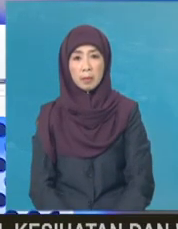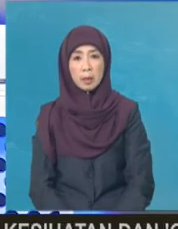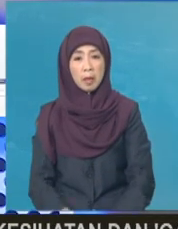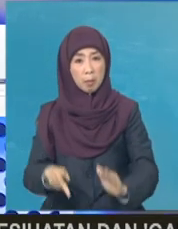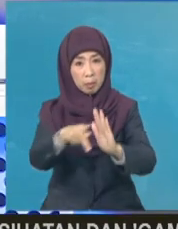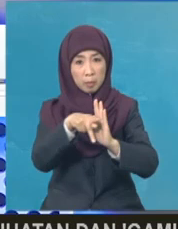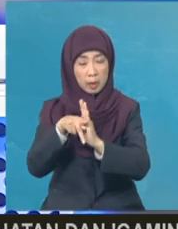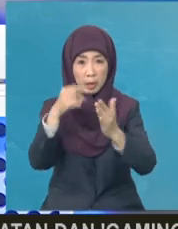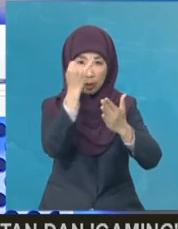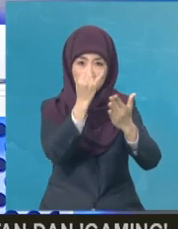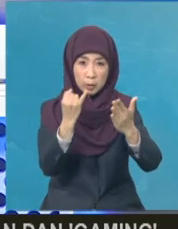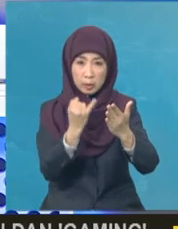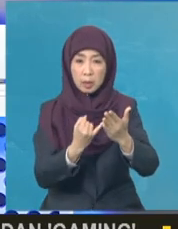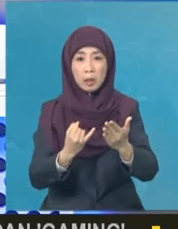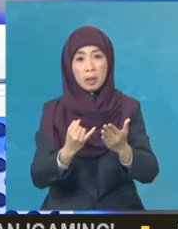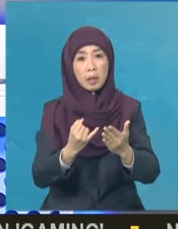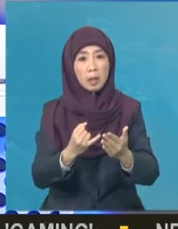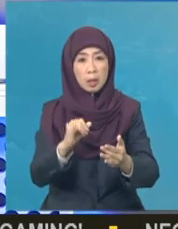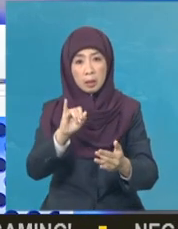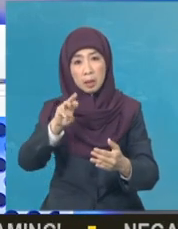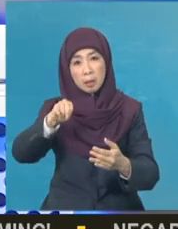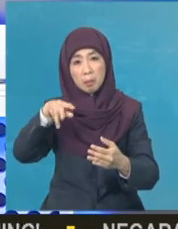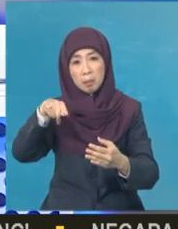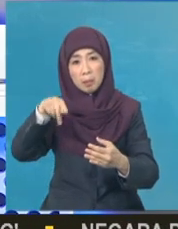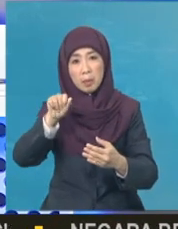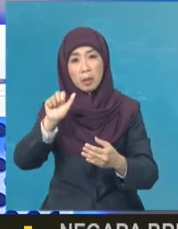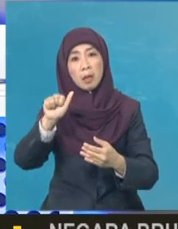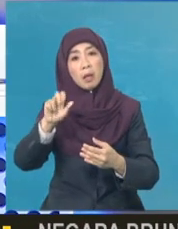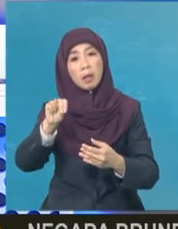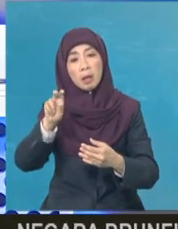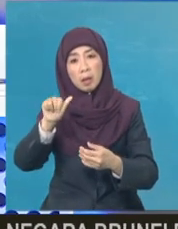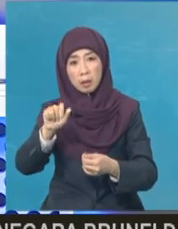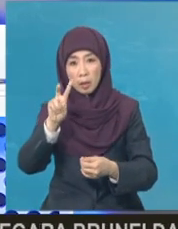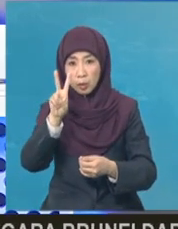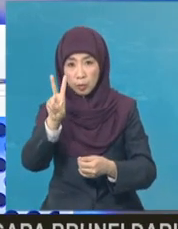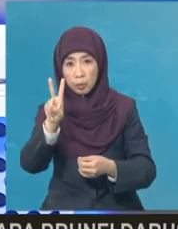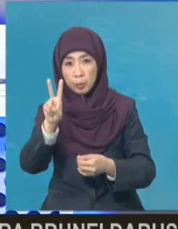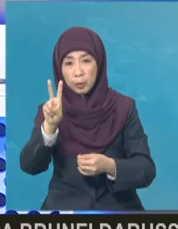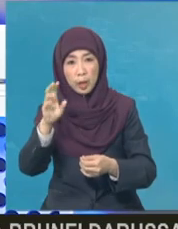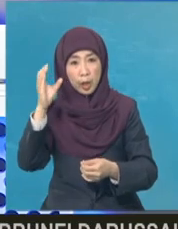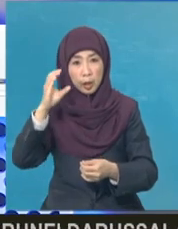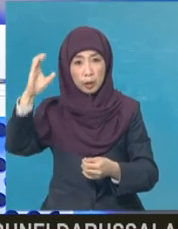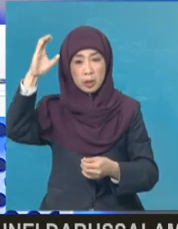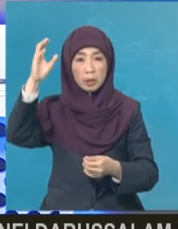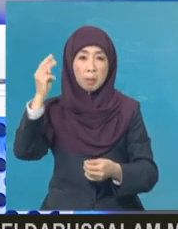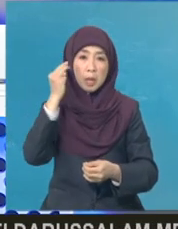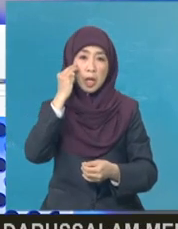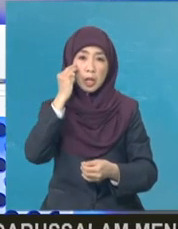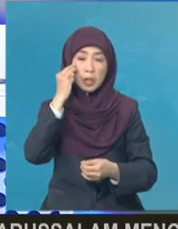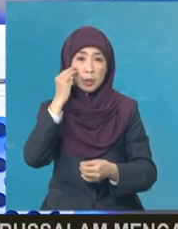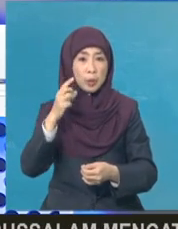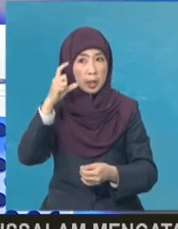Hai pameran lukisan impiannya dua perpuluhan gosong merupakan satu kegiatan seni lukis yang berkonsepkan Melayu Islam beraja